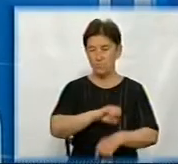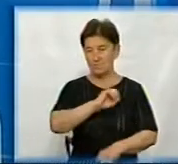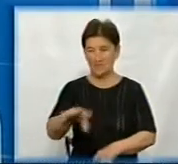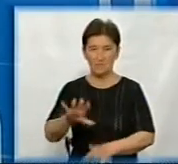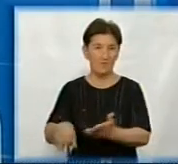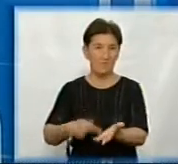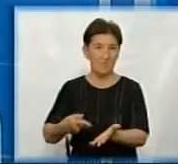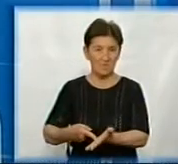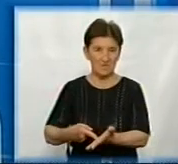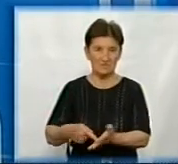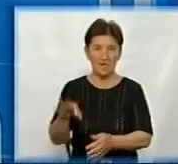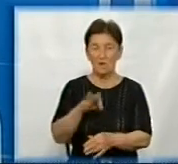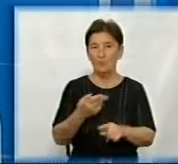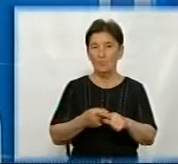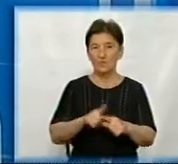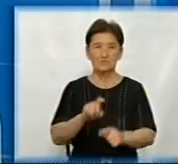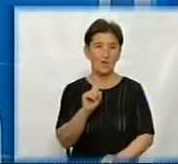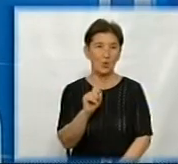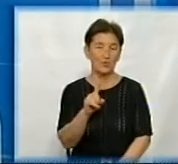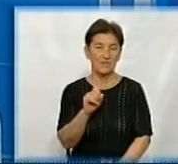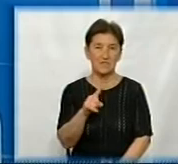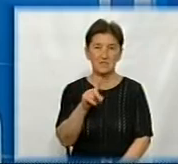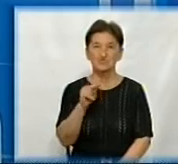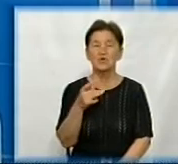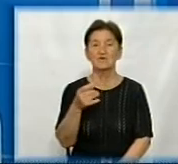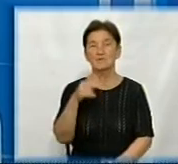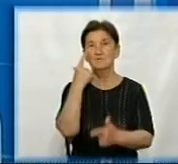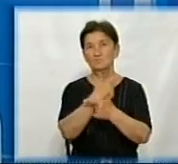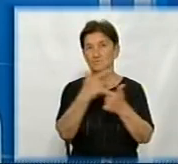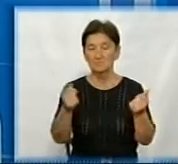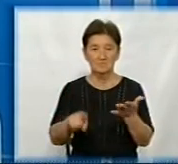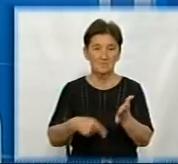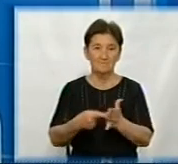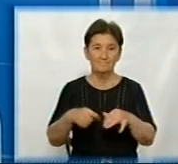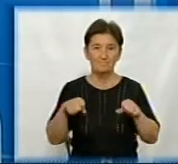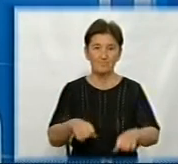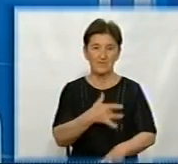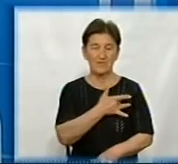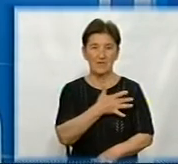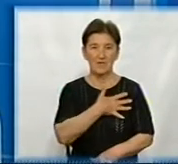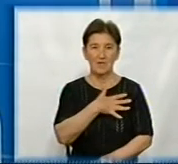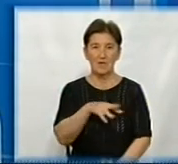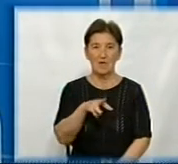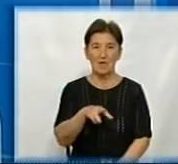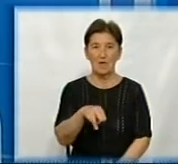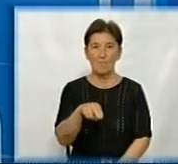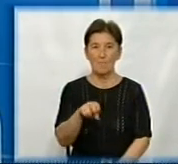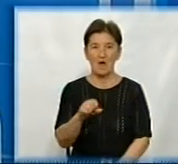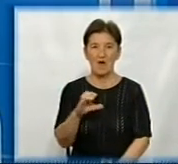місто. Ну, це, про це, до речі, 11 червня повідомила начальниця управління власності та приватизації комунального майна Алла